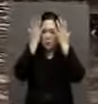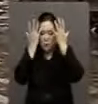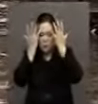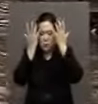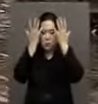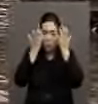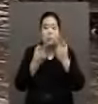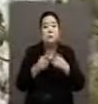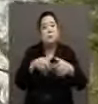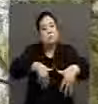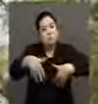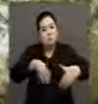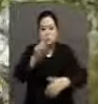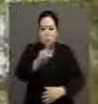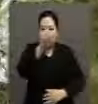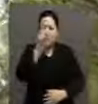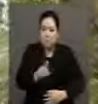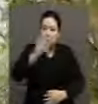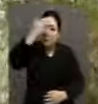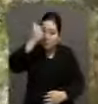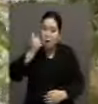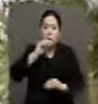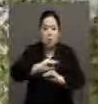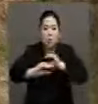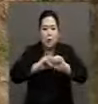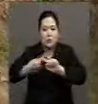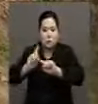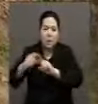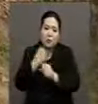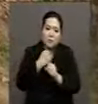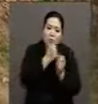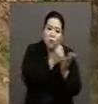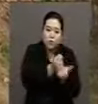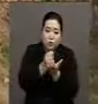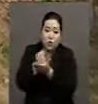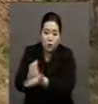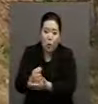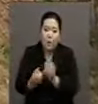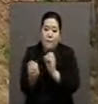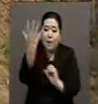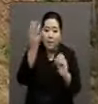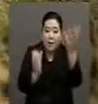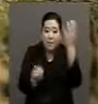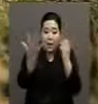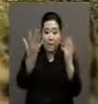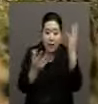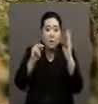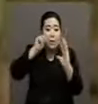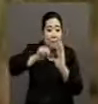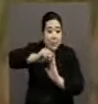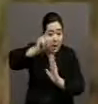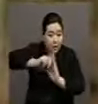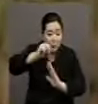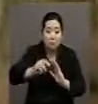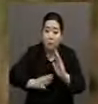ามคาใจสังคมขึ้นมาทันทีถึงโครงการต่างๆที่ลงไปเพื่อพลิกฟื้นป่าต้นน้ำน่านให้กลับคืนมานั้นไม่ได้ผลห